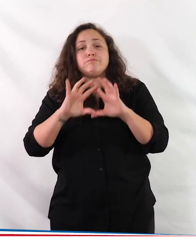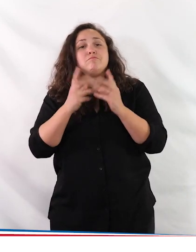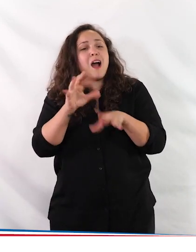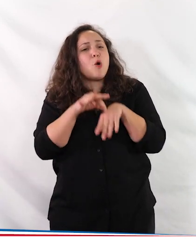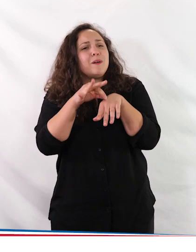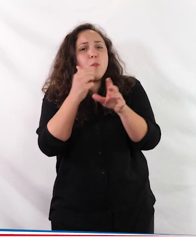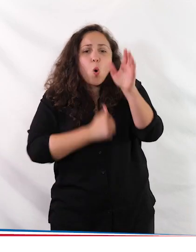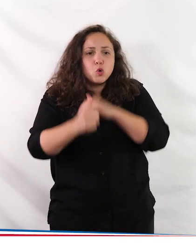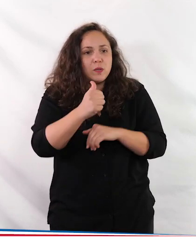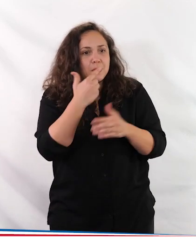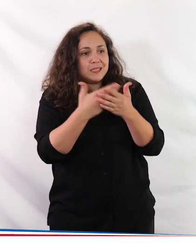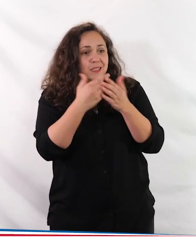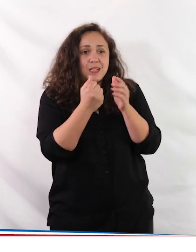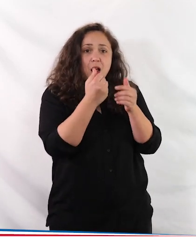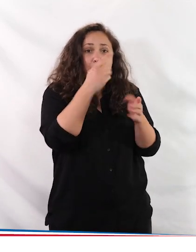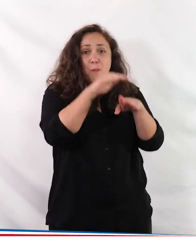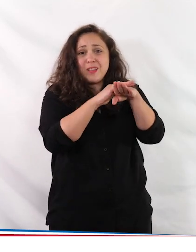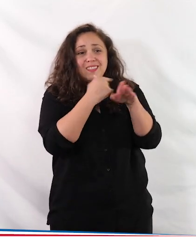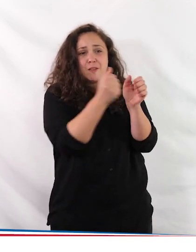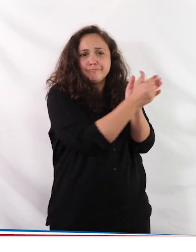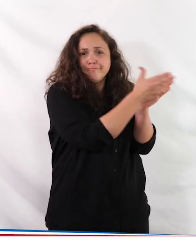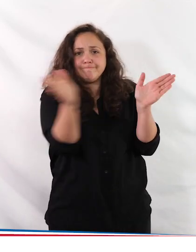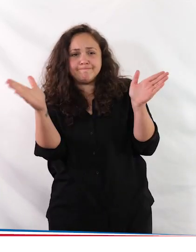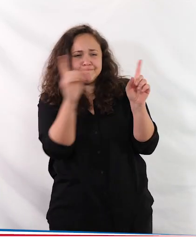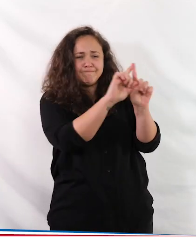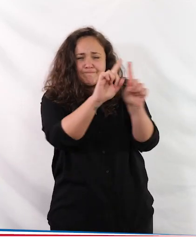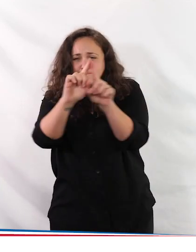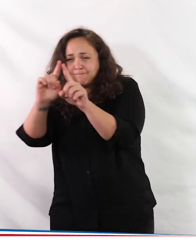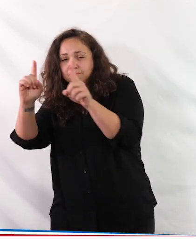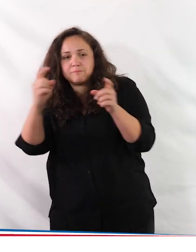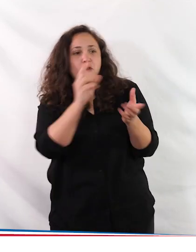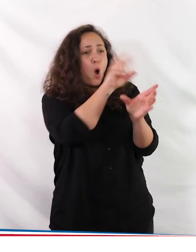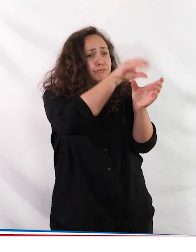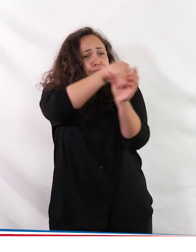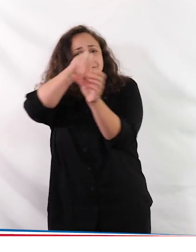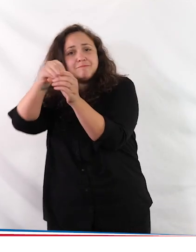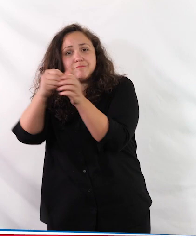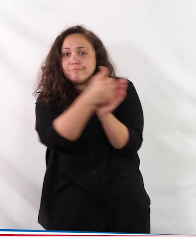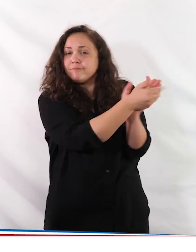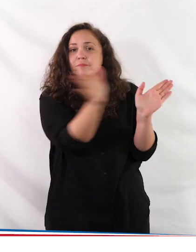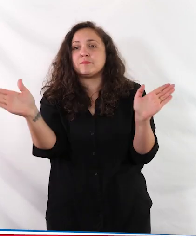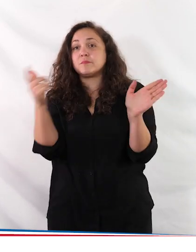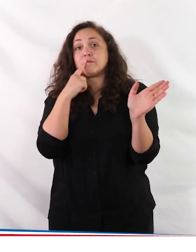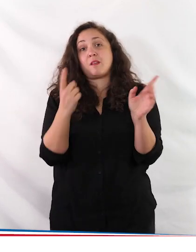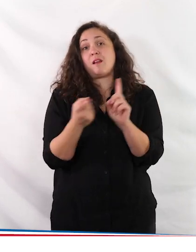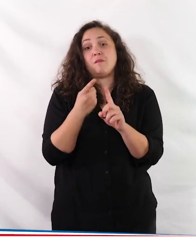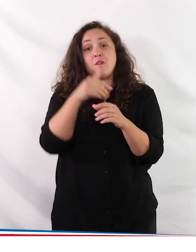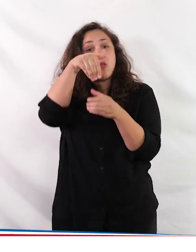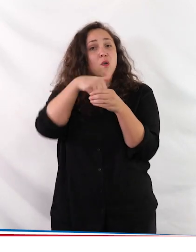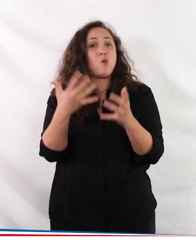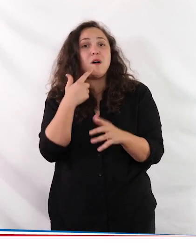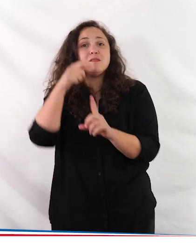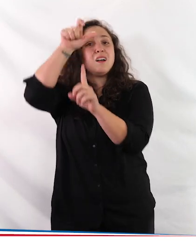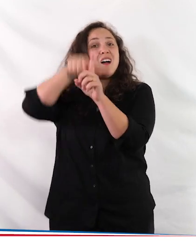de l'accompagnement vers l'autonomie. Une politique transversale qui suppose qu'il y ait un ministre, une